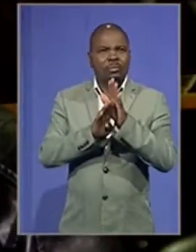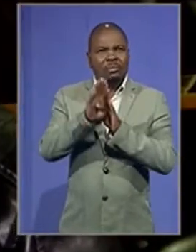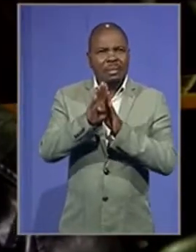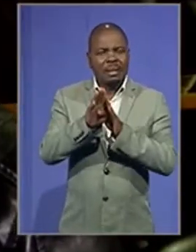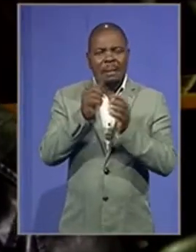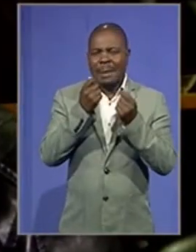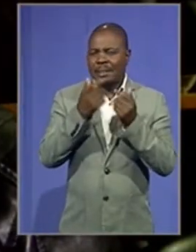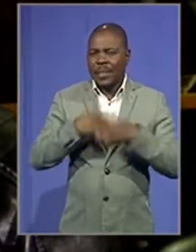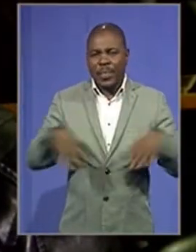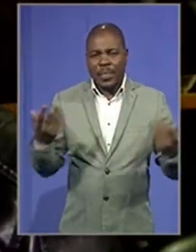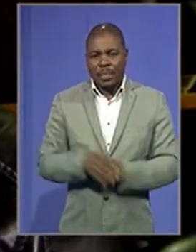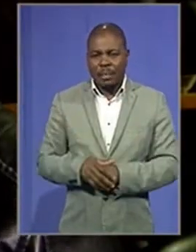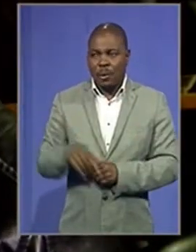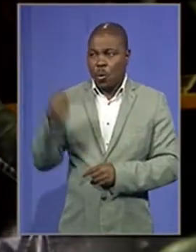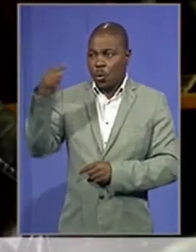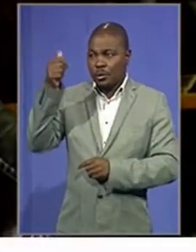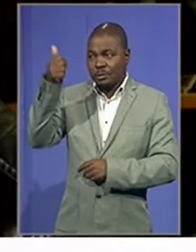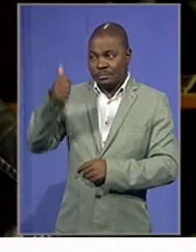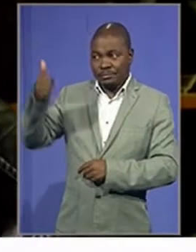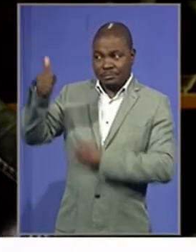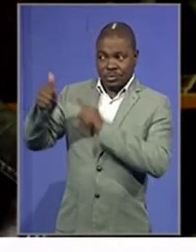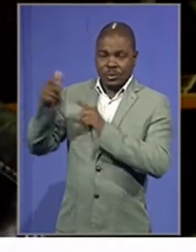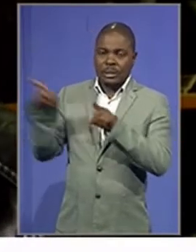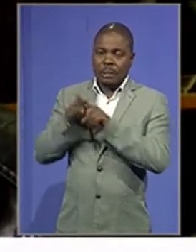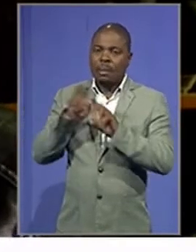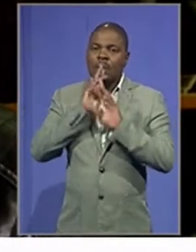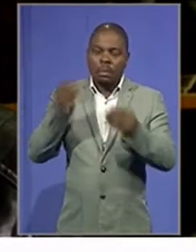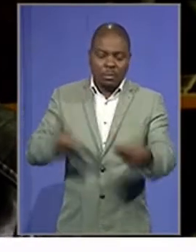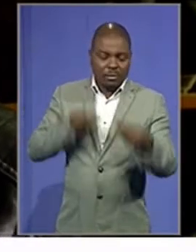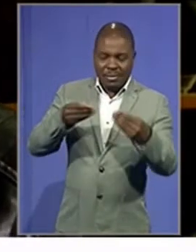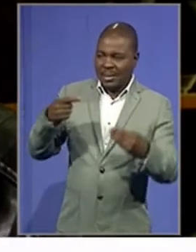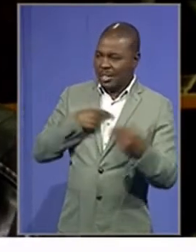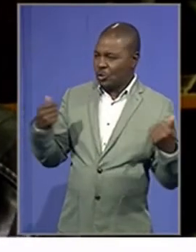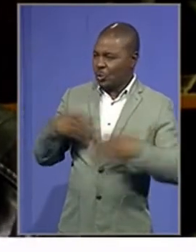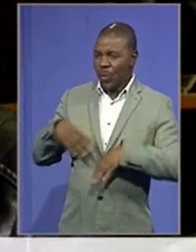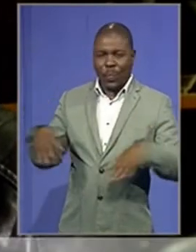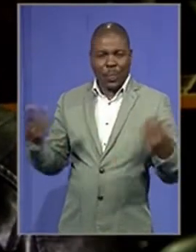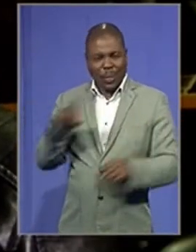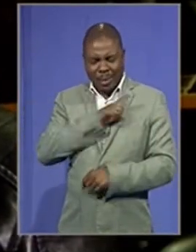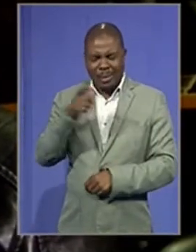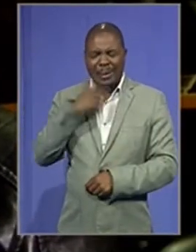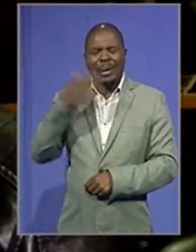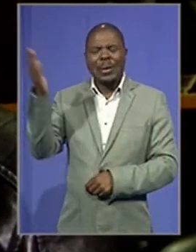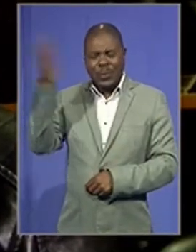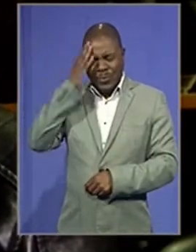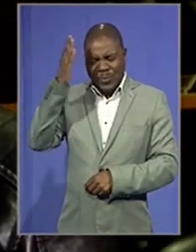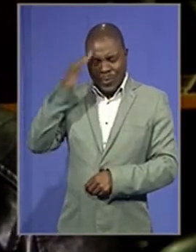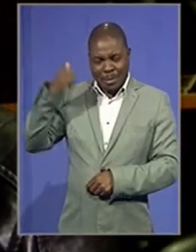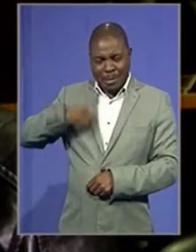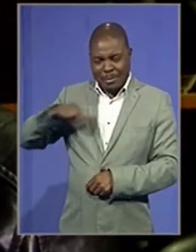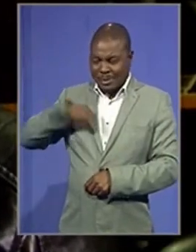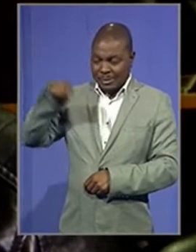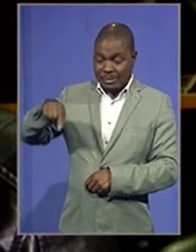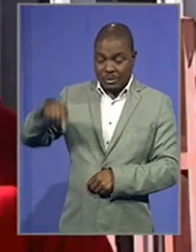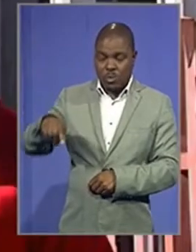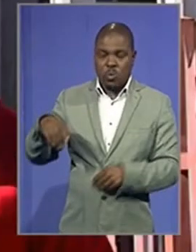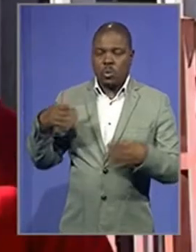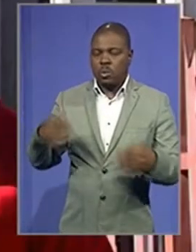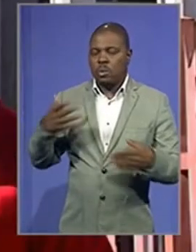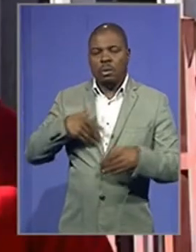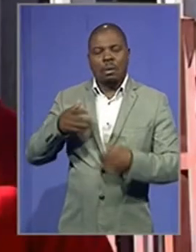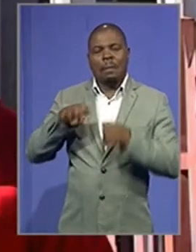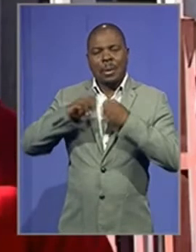Moruni kakaretso gana ne ya pegelo ga gage ne re sa makale ka gore a itse gore gona le bosenyi bo bontsi bo bo diragetseng mo masepaleng wa Ditsobotla.